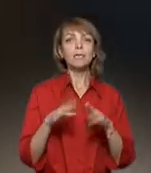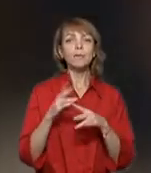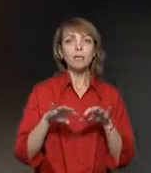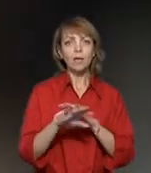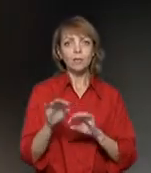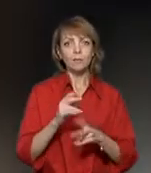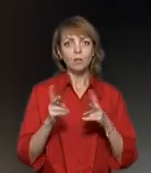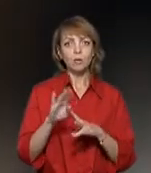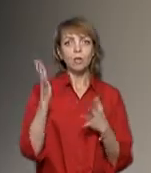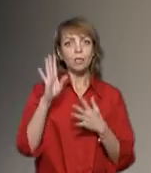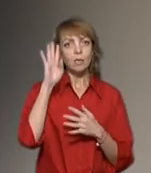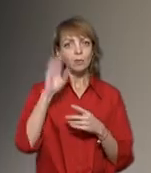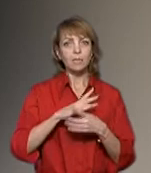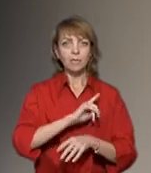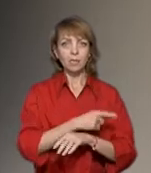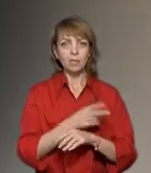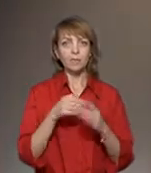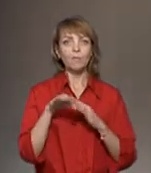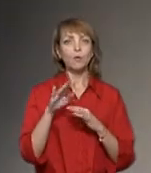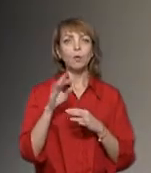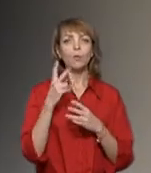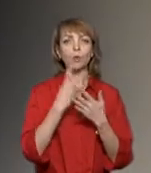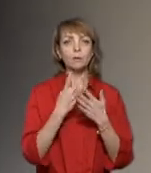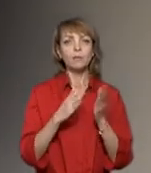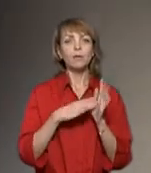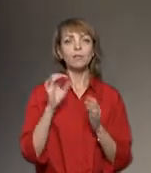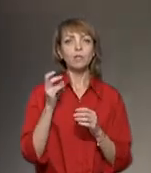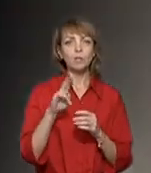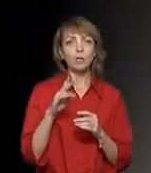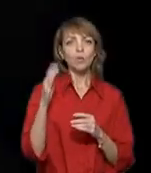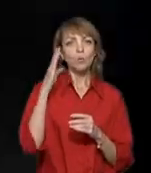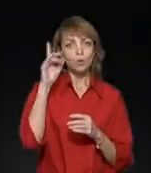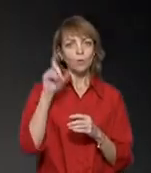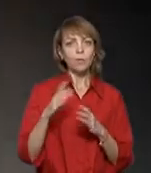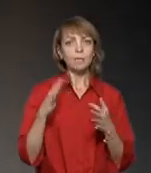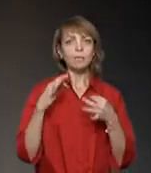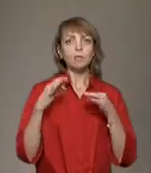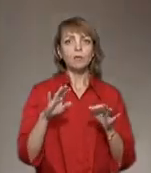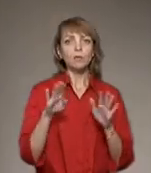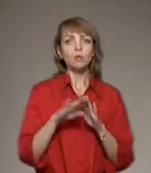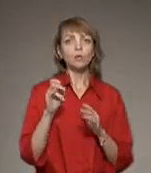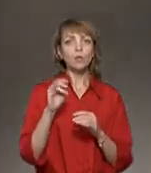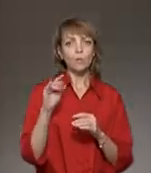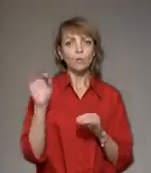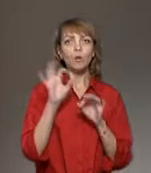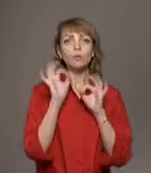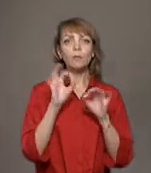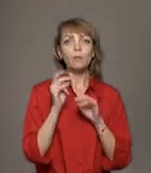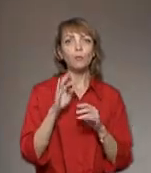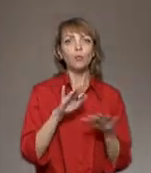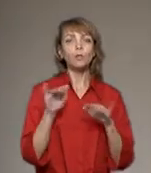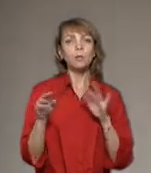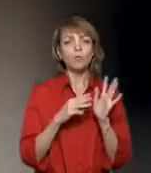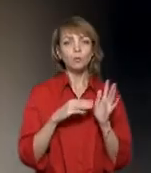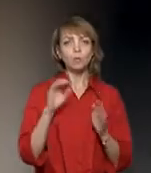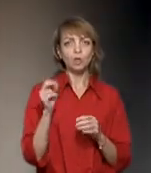У деяких хлопців сильніше. Це відео опублікували 9 січня. На ньому чоловік, який звільнився з установи. Він розповідає про події